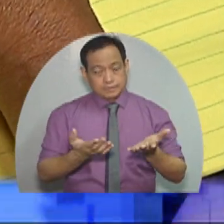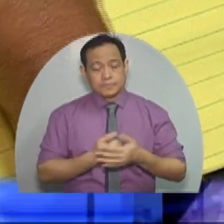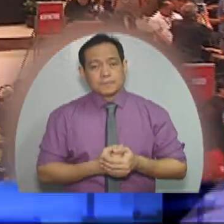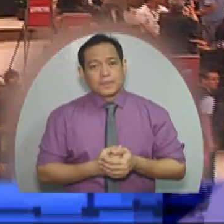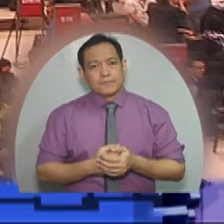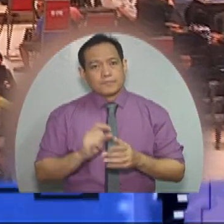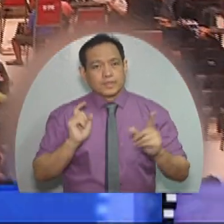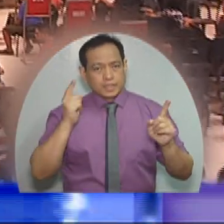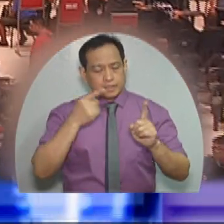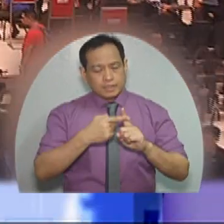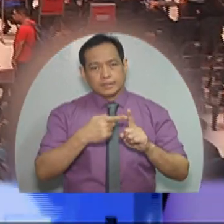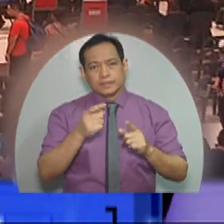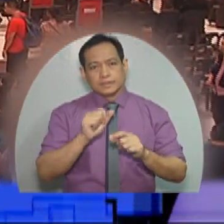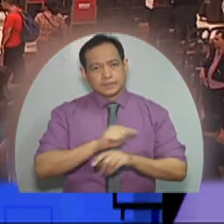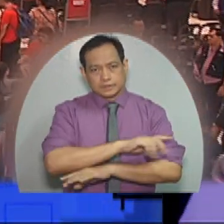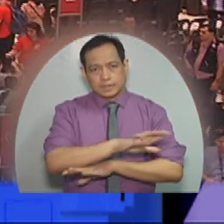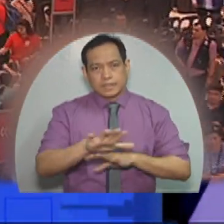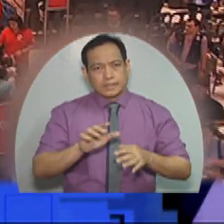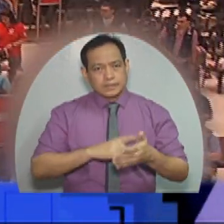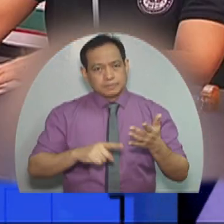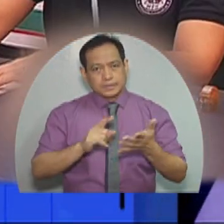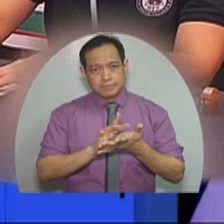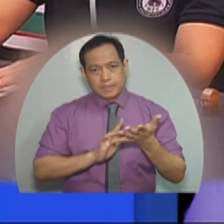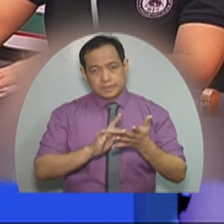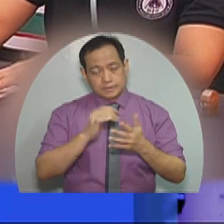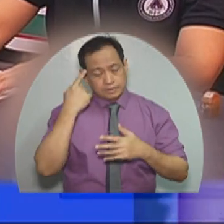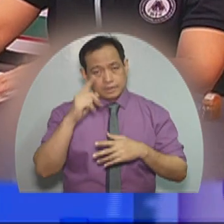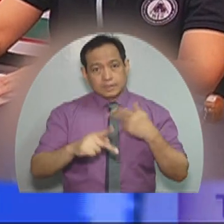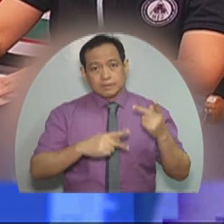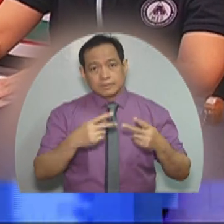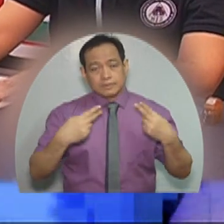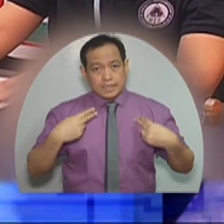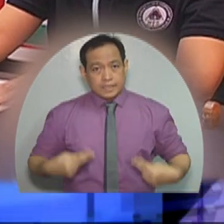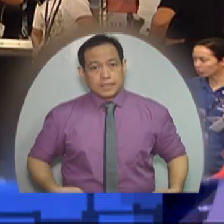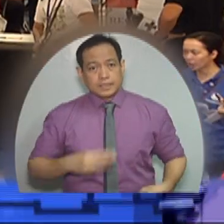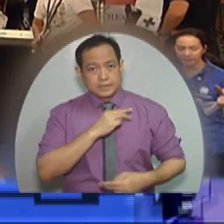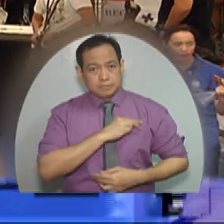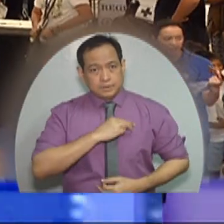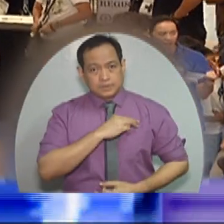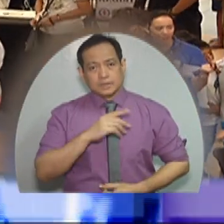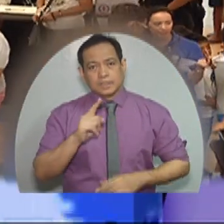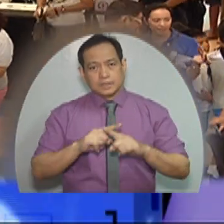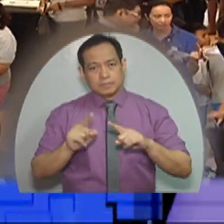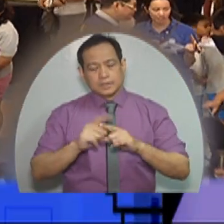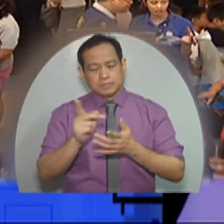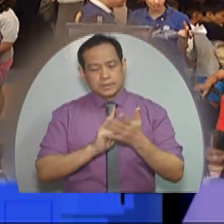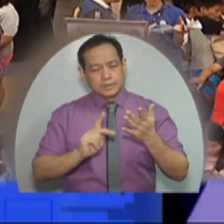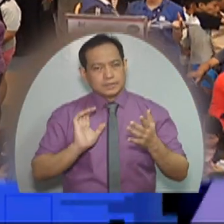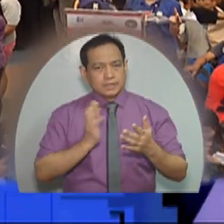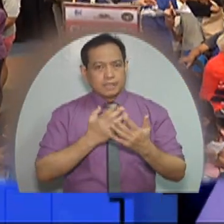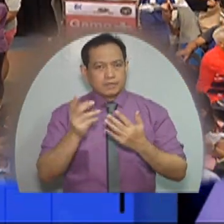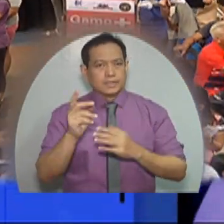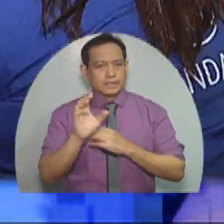misyon. Layunin natin na palaganapin pa ang gamot para sa kapwa health mission sa iba't ibang lugar sa ating